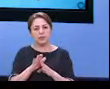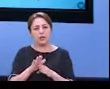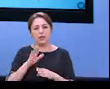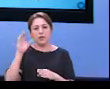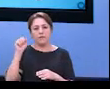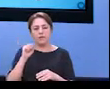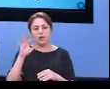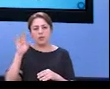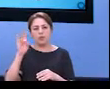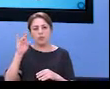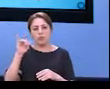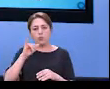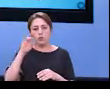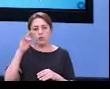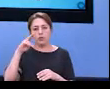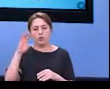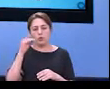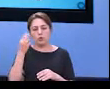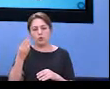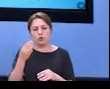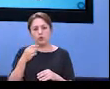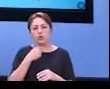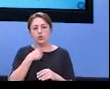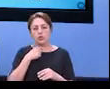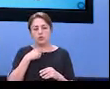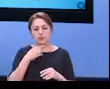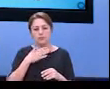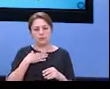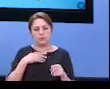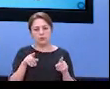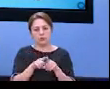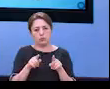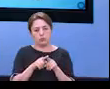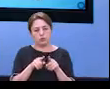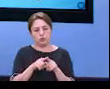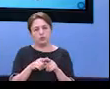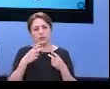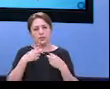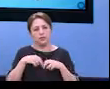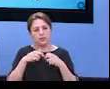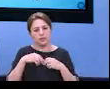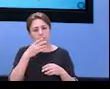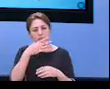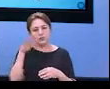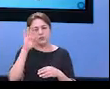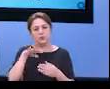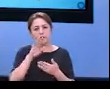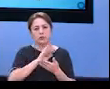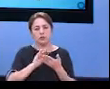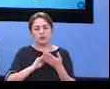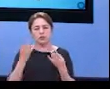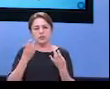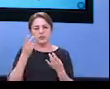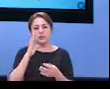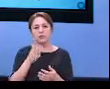va undosh tovushlarni xuddi shunday tartibda tahlil qilib, jadvalga joylashtirib